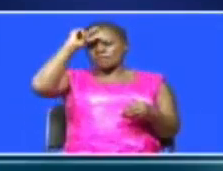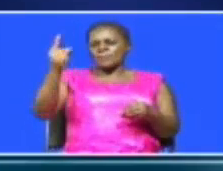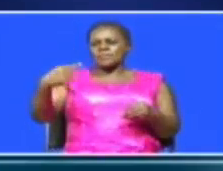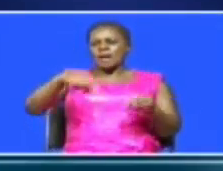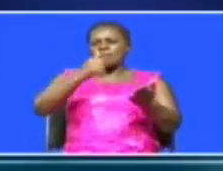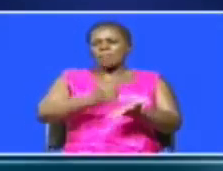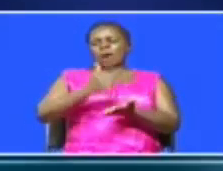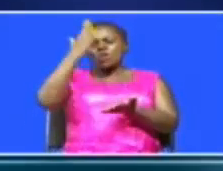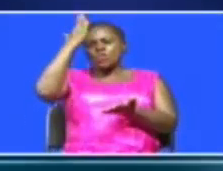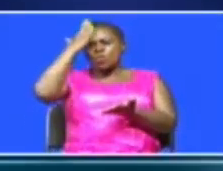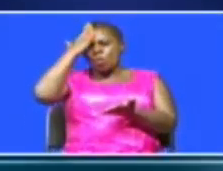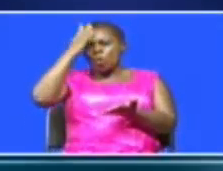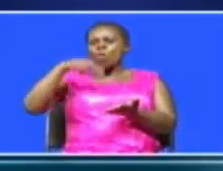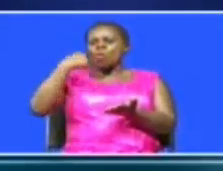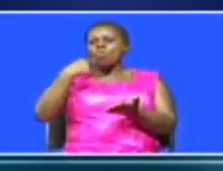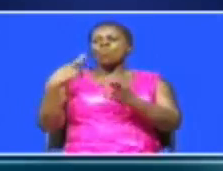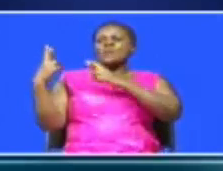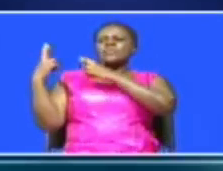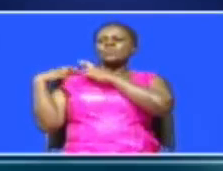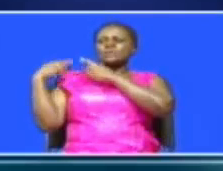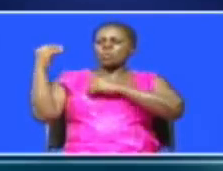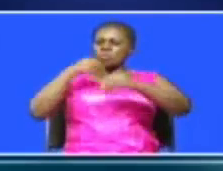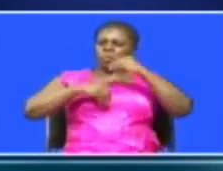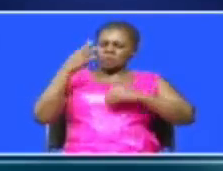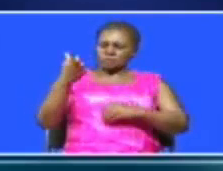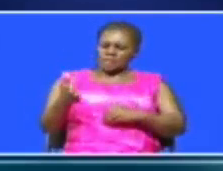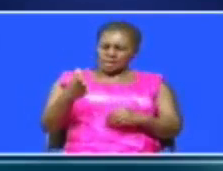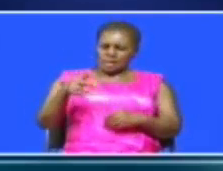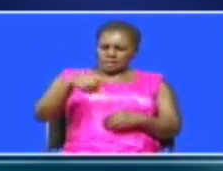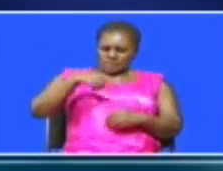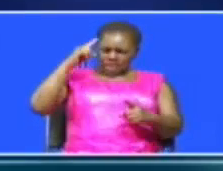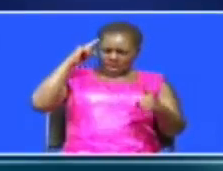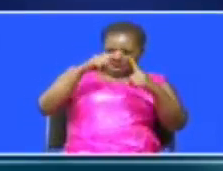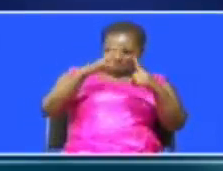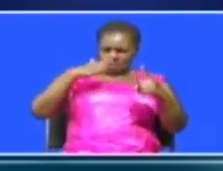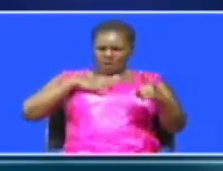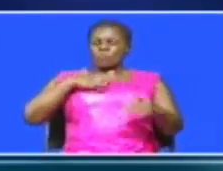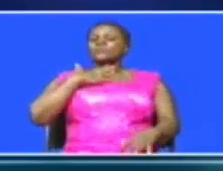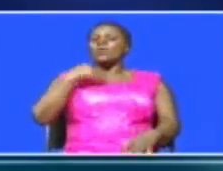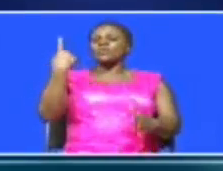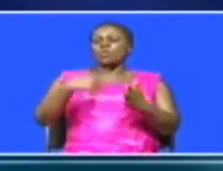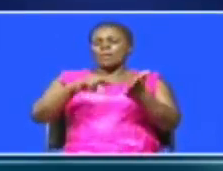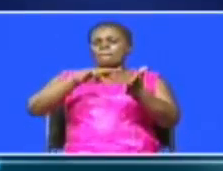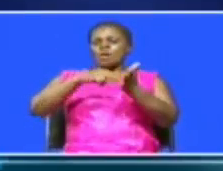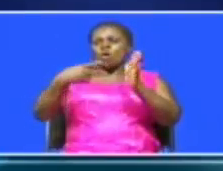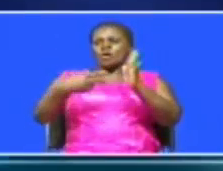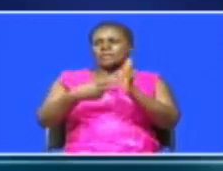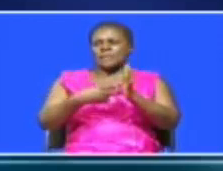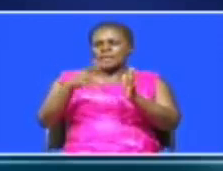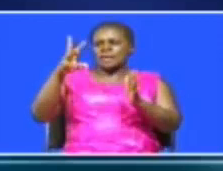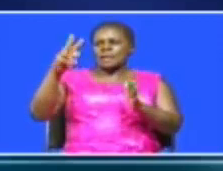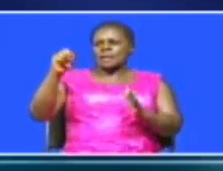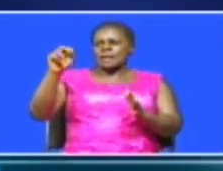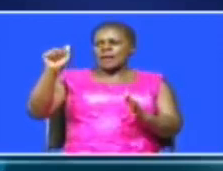itusaidie kujua kina nani hao ndio wanafanya haya mambo. Sisi lengo letu tunataka mradi yetu ya Nasewa.